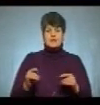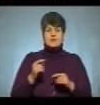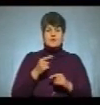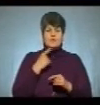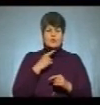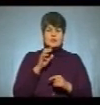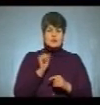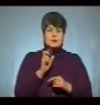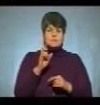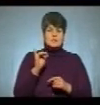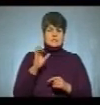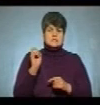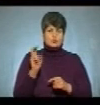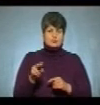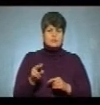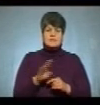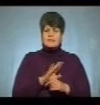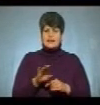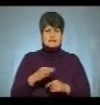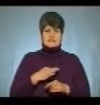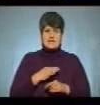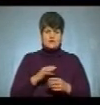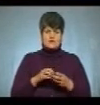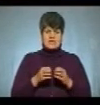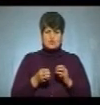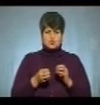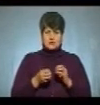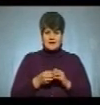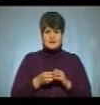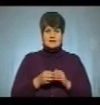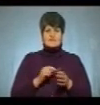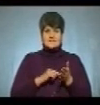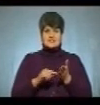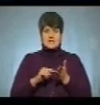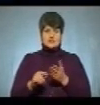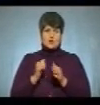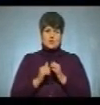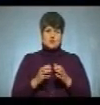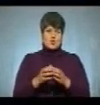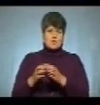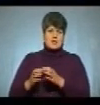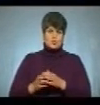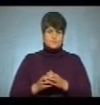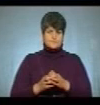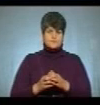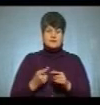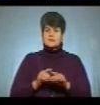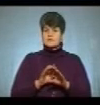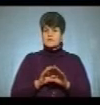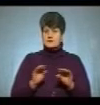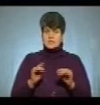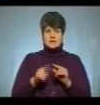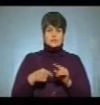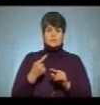Андрія Біскупа, на цих, незалежно від результатів матчів, відзначать кожну команду. І на цьому у мене все.